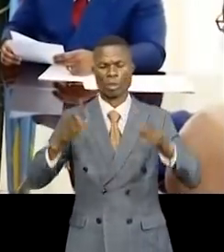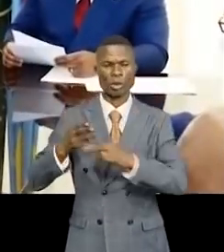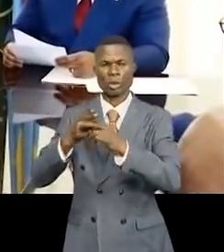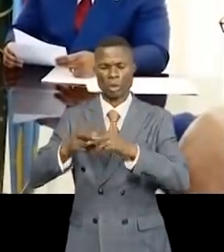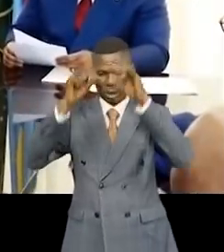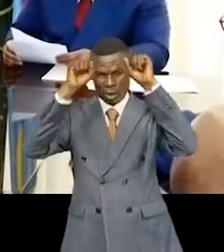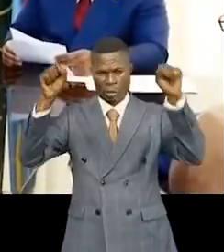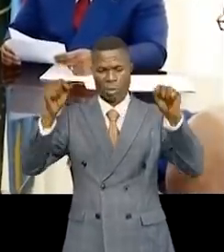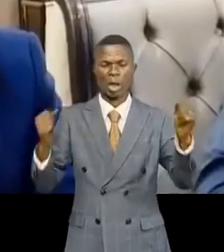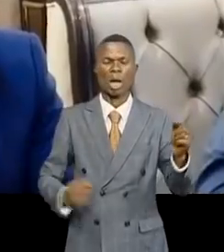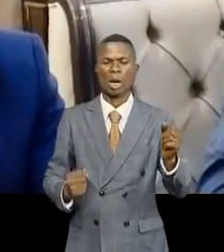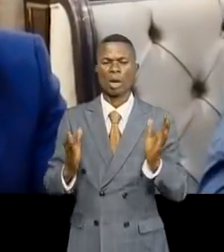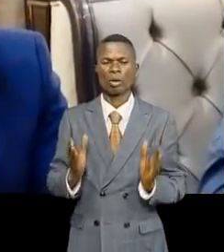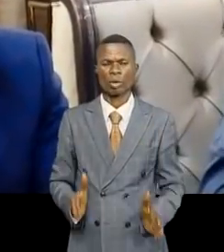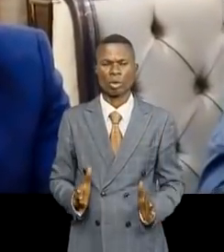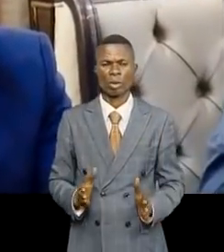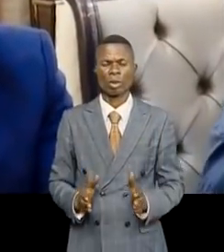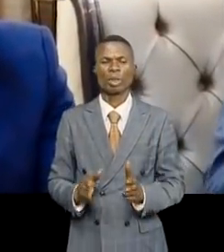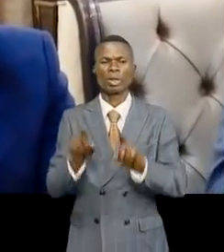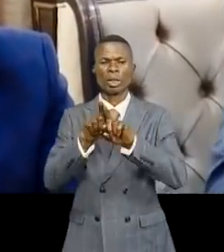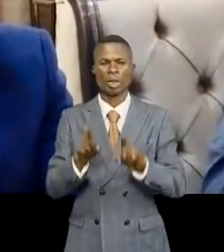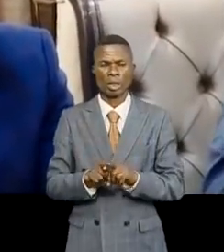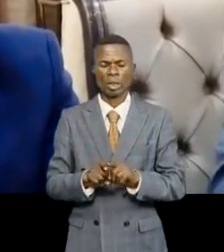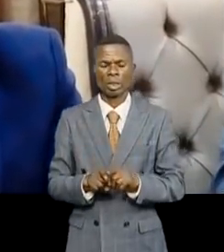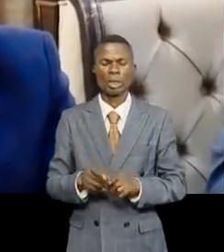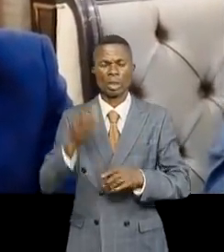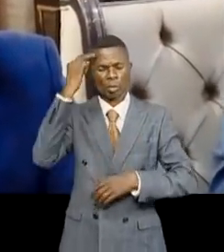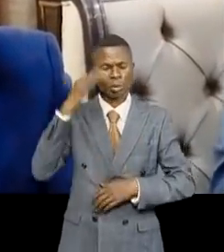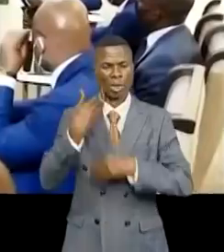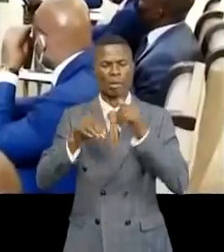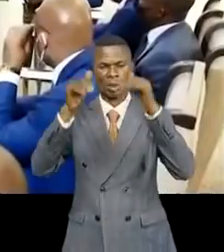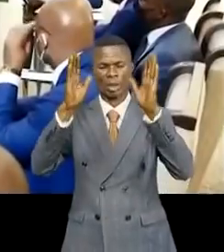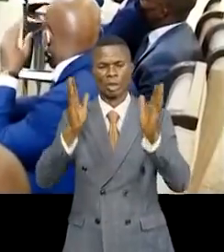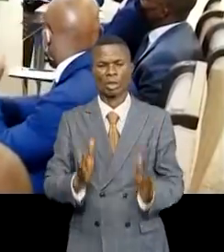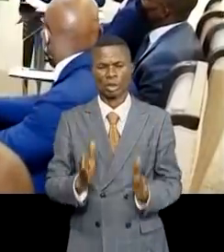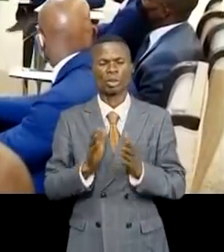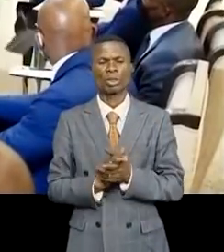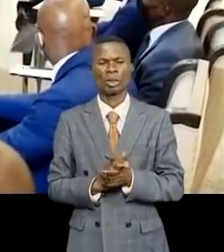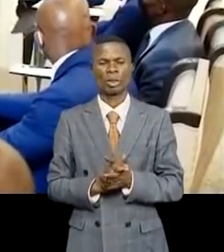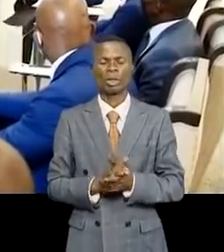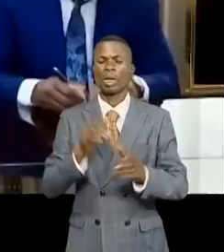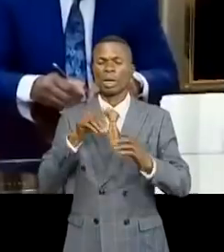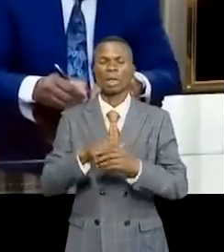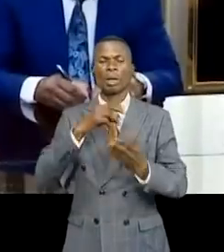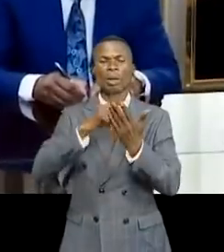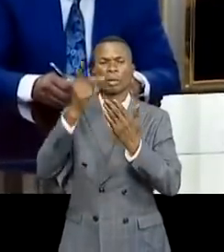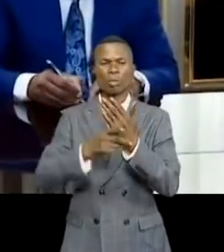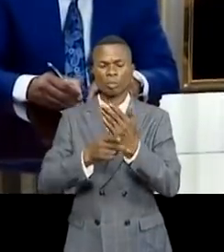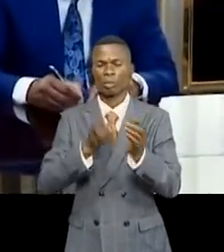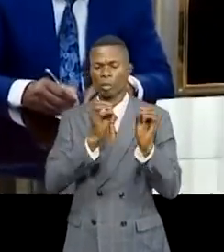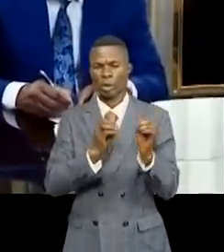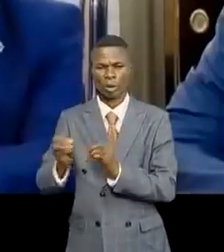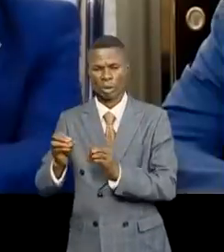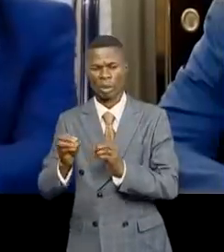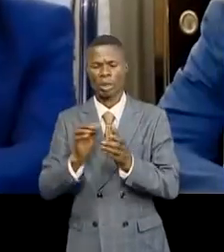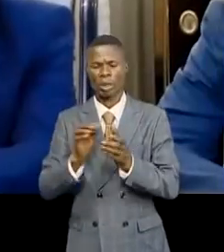de la République angolaise, et de Tété Antonio, ministre des Affaires étrangères. Au menu des échanges, la tenue de la Biennale de